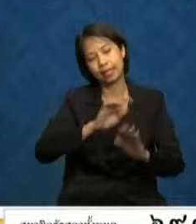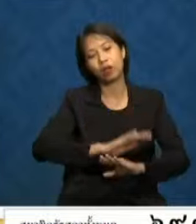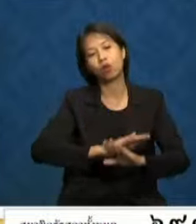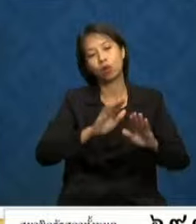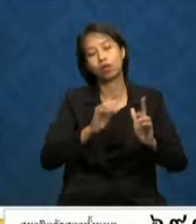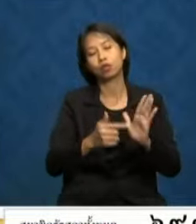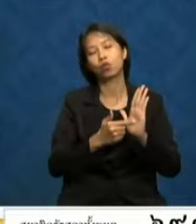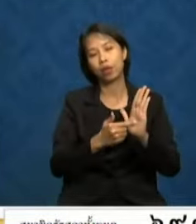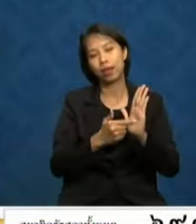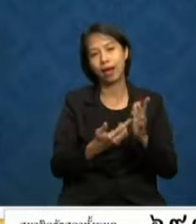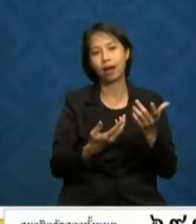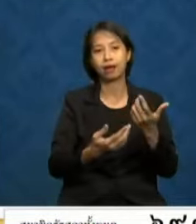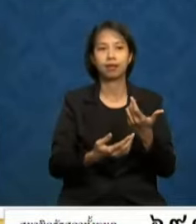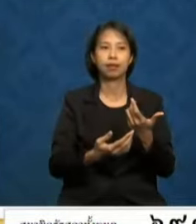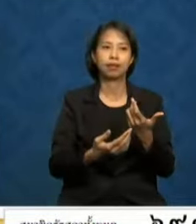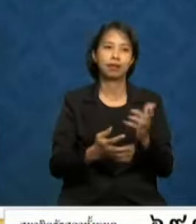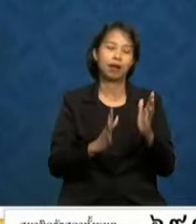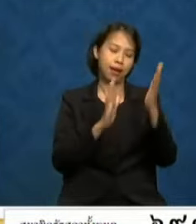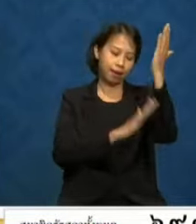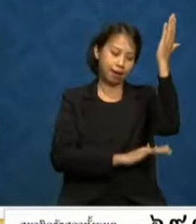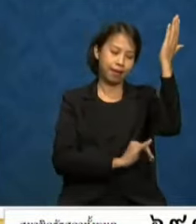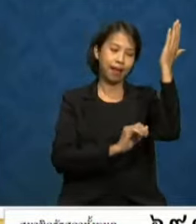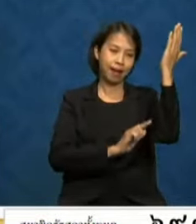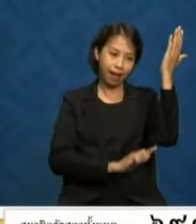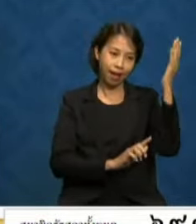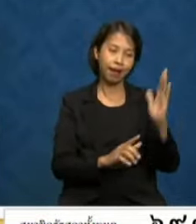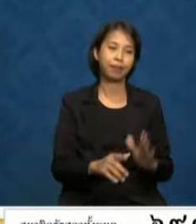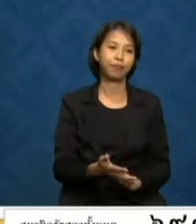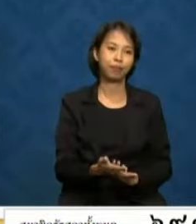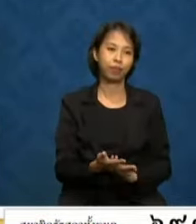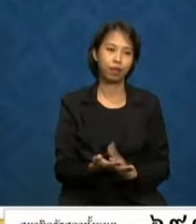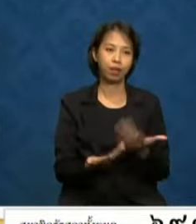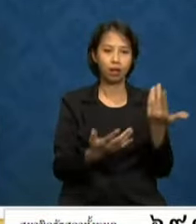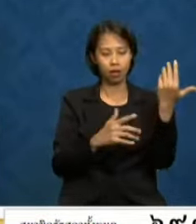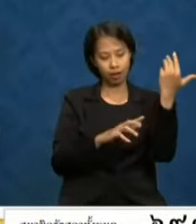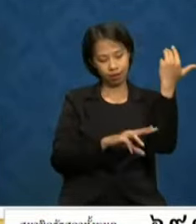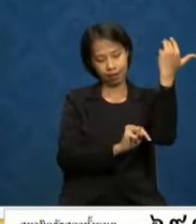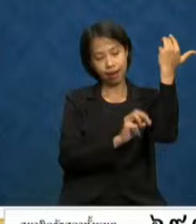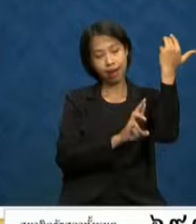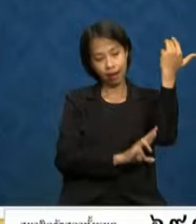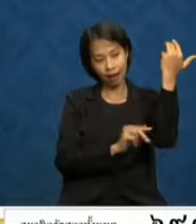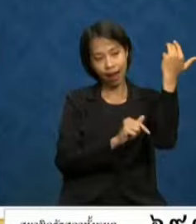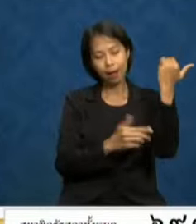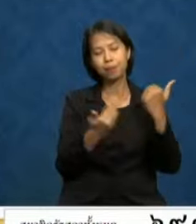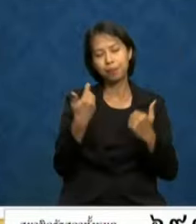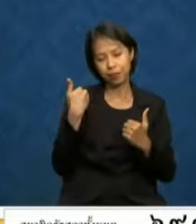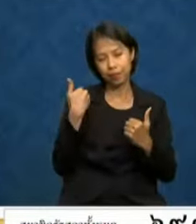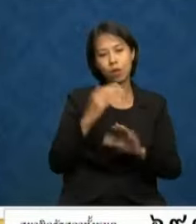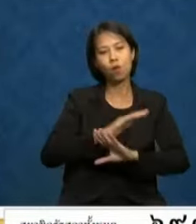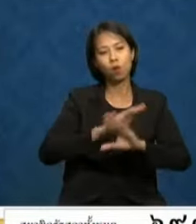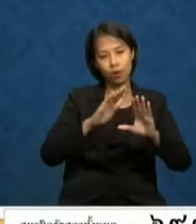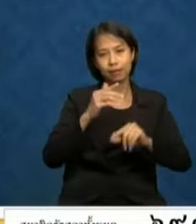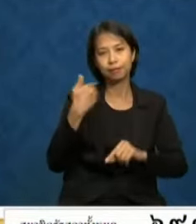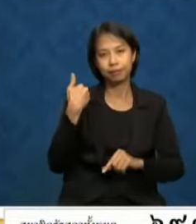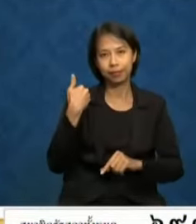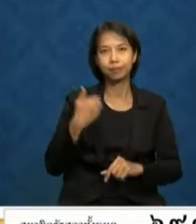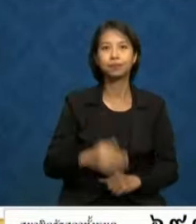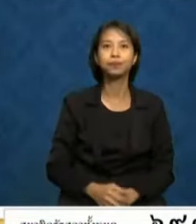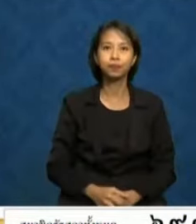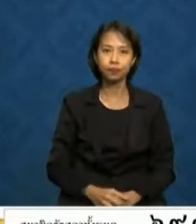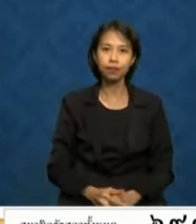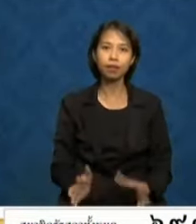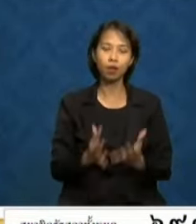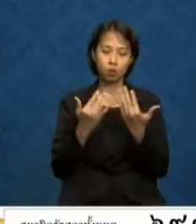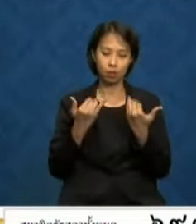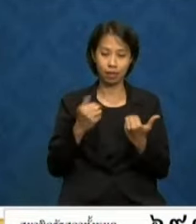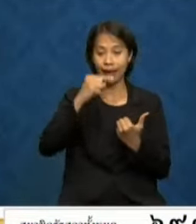ตงอำเภอกาบัวจังหวัดยะลานะคะอำเภอสุไหงโกลกจังหวัดนราธิวาสเป็นต้นนะคะทั้งนี้ไทยยัง